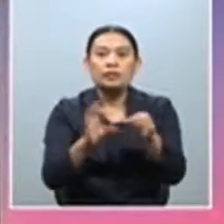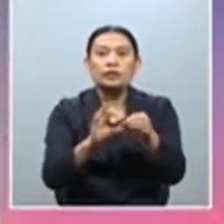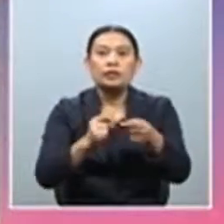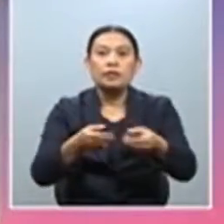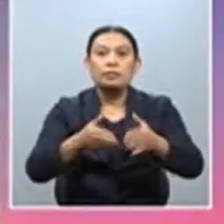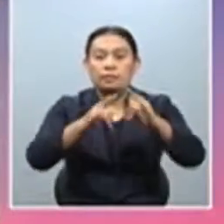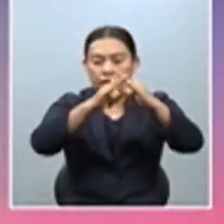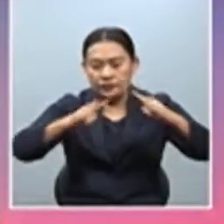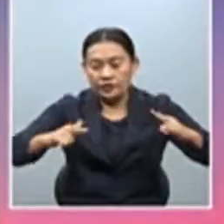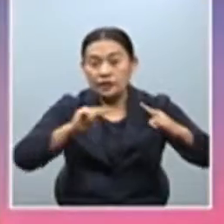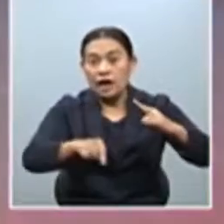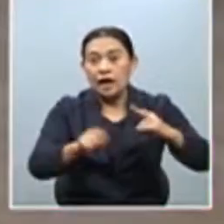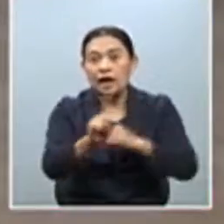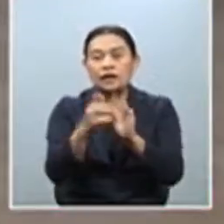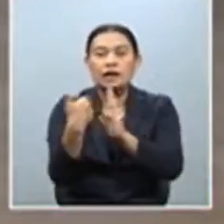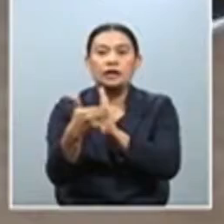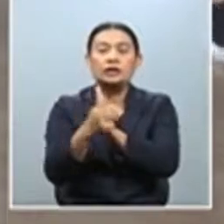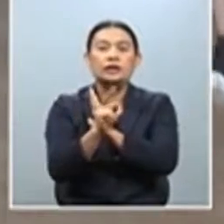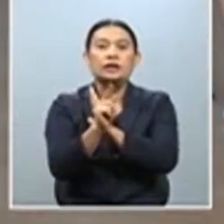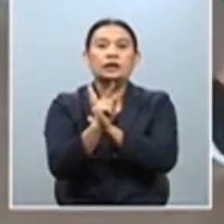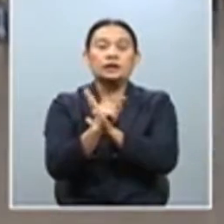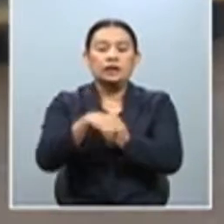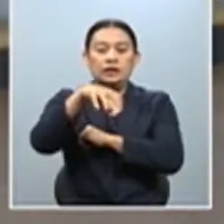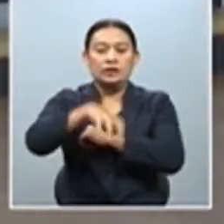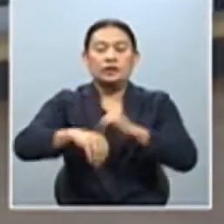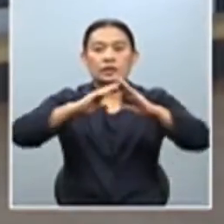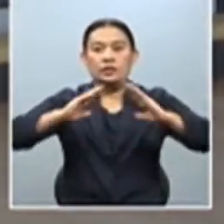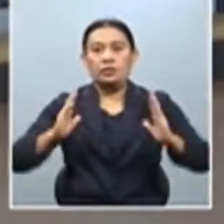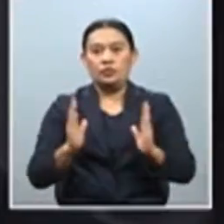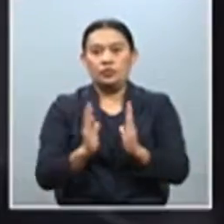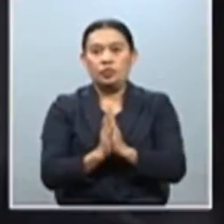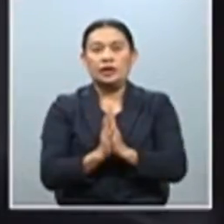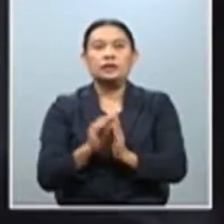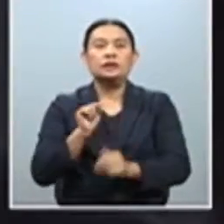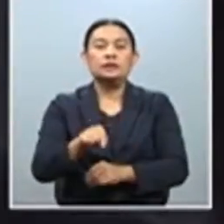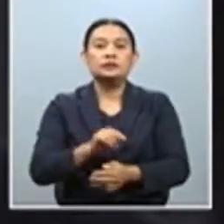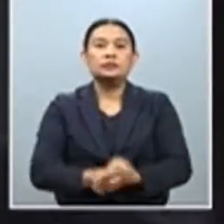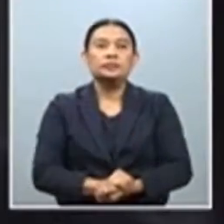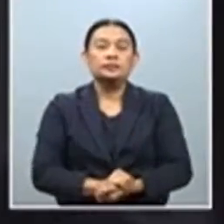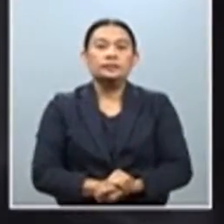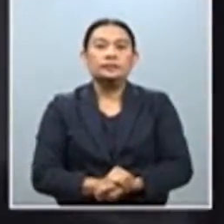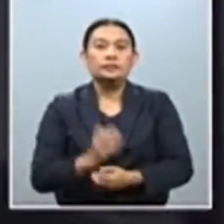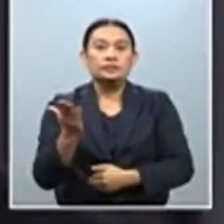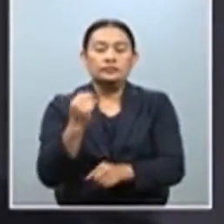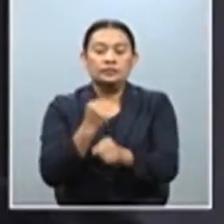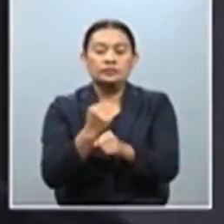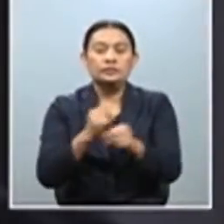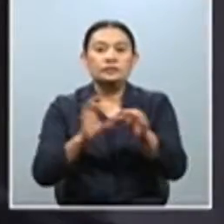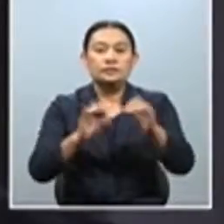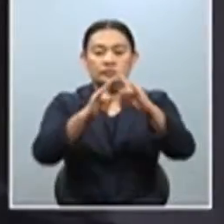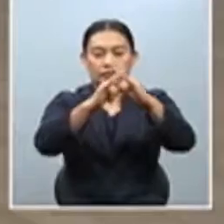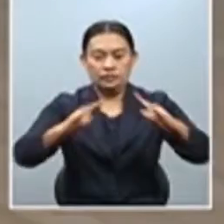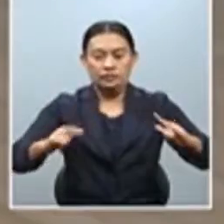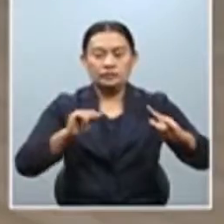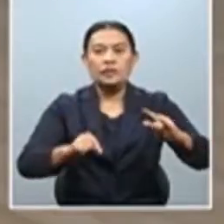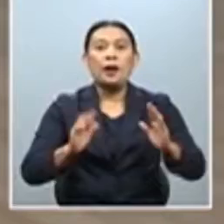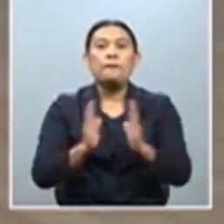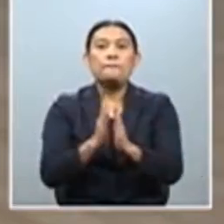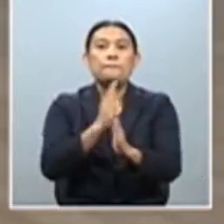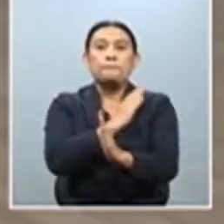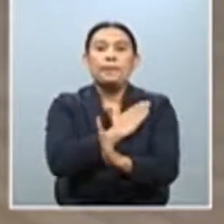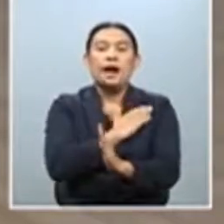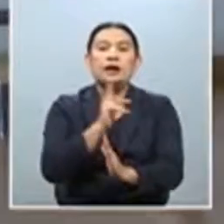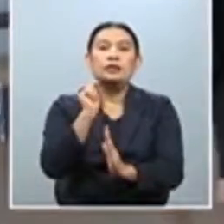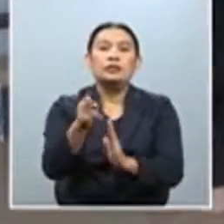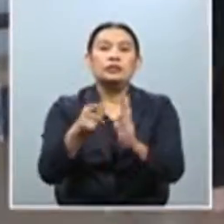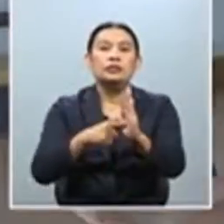ณ์จังหวัดขอนแก่นค่ะ ณเดชน์คุกิมิยะและครอบครัวขอเป็นสะพานบุญอีกครั้งในการสร้างศาลาพระทันใจพร้อมบรรจุพระบรมสารีริ